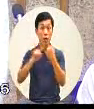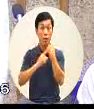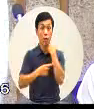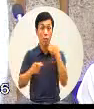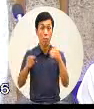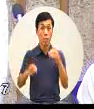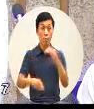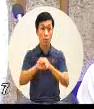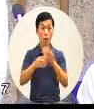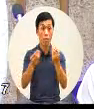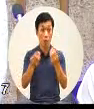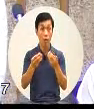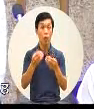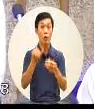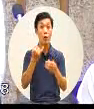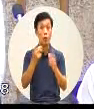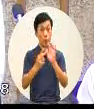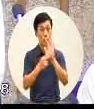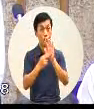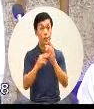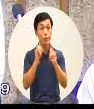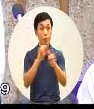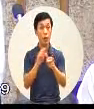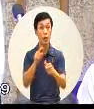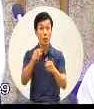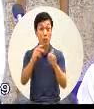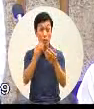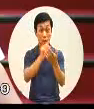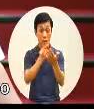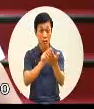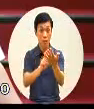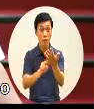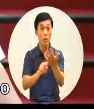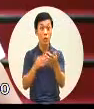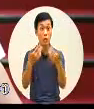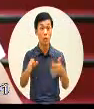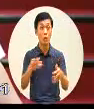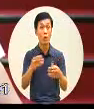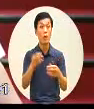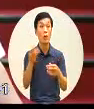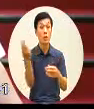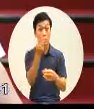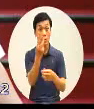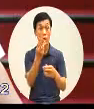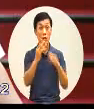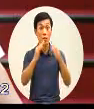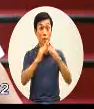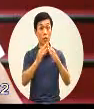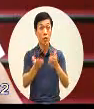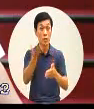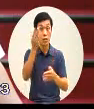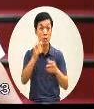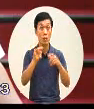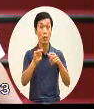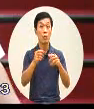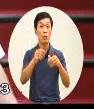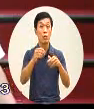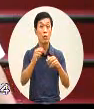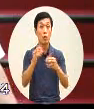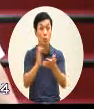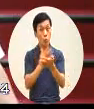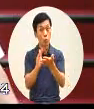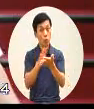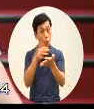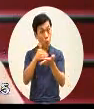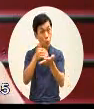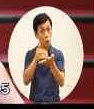以从几个方向来看啊。 你那写得那么清楚，你解释嘛？三家以上估价是市价还是什么公告限值嘛？ 因为解释条